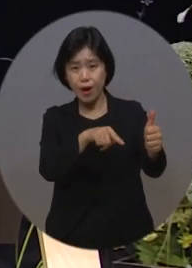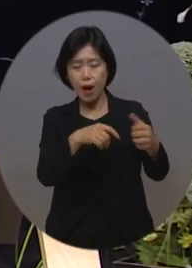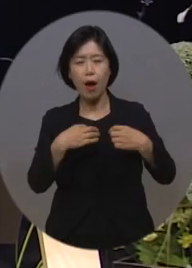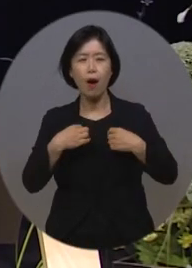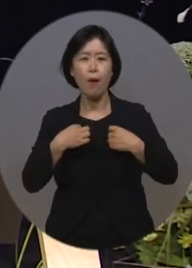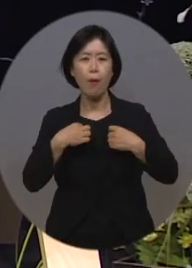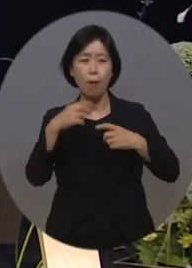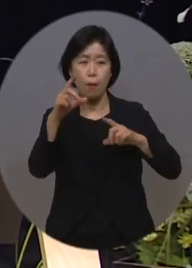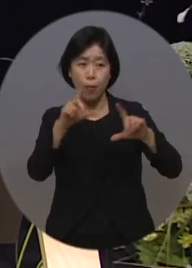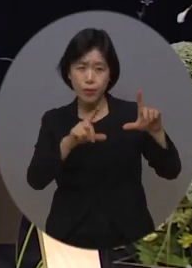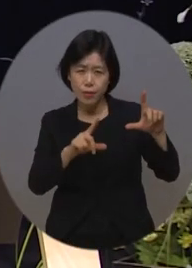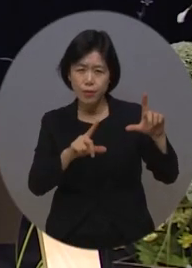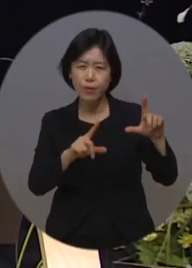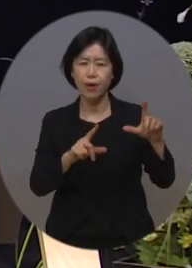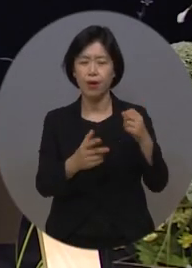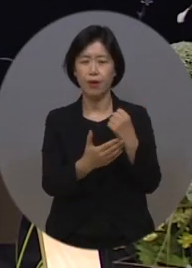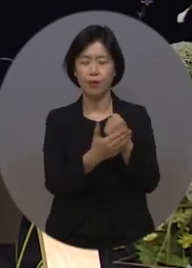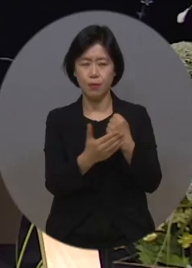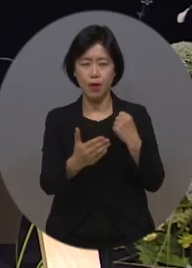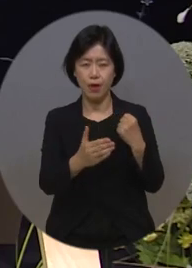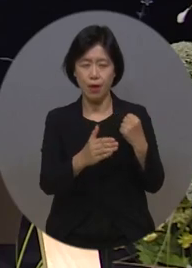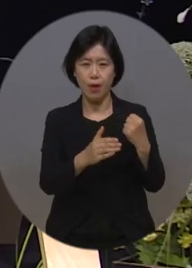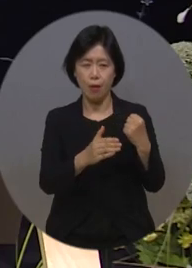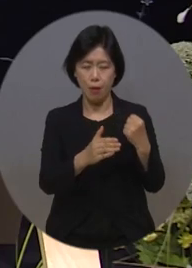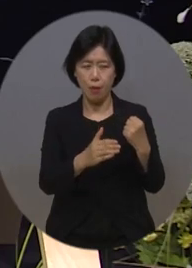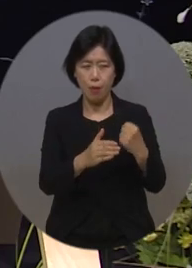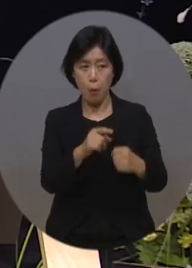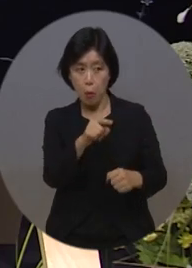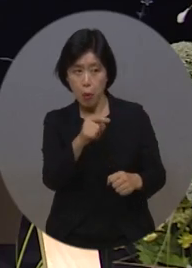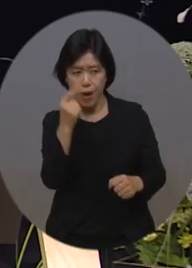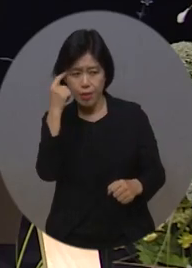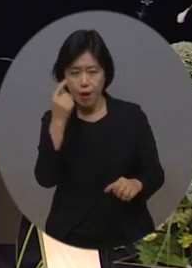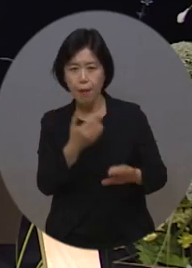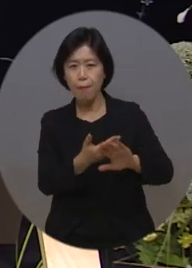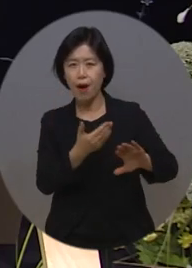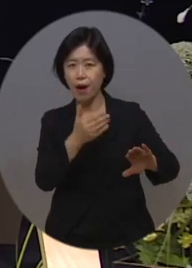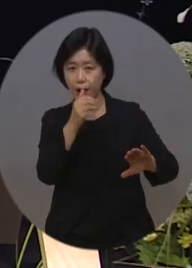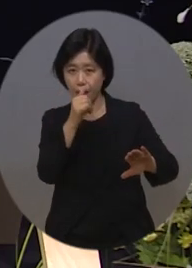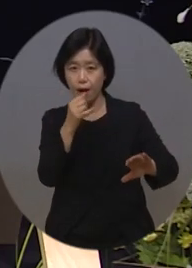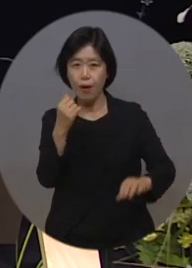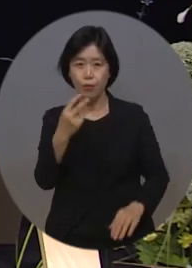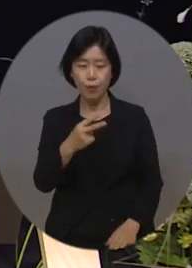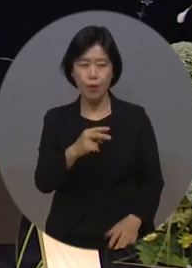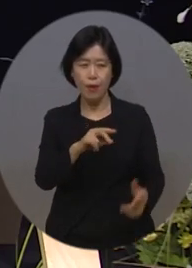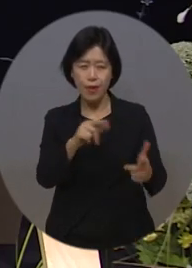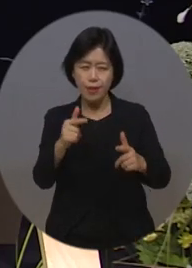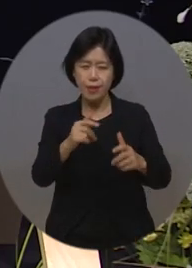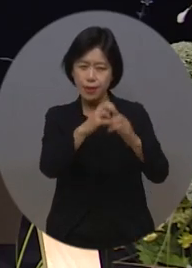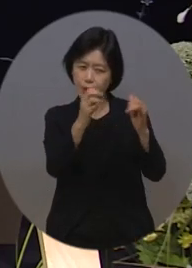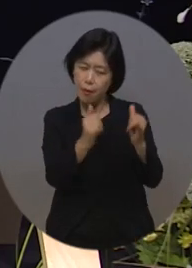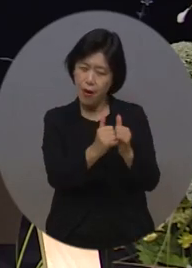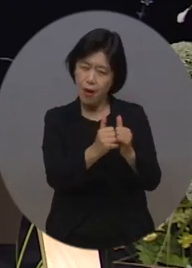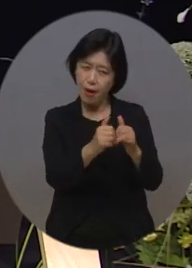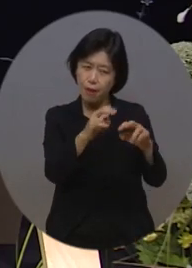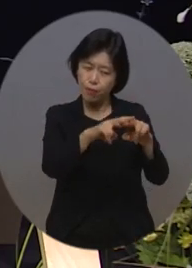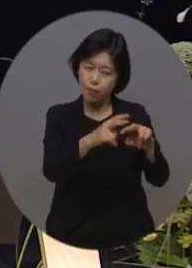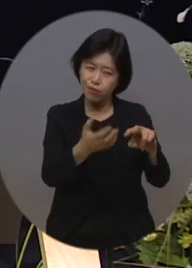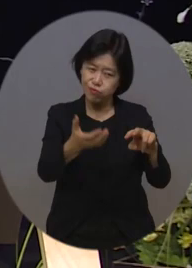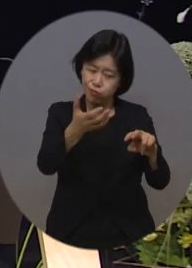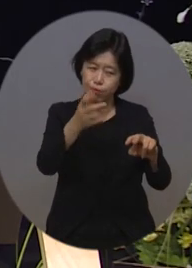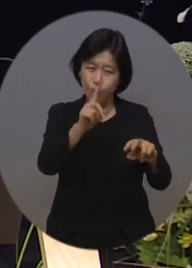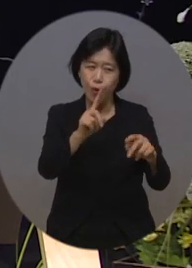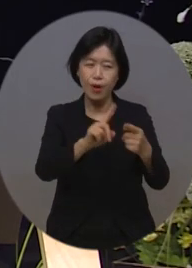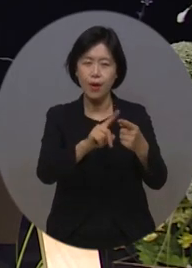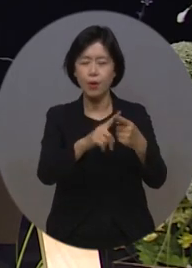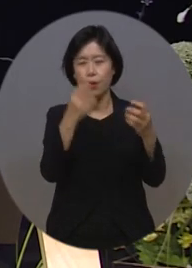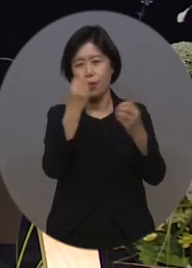차림새 때문에 사회적 지위와 직업 그리고 인품까지 오인되는 경우가 많습니다.